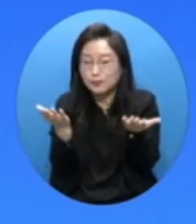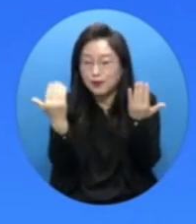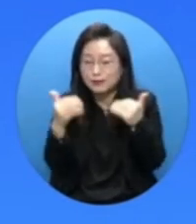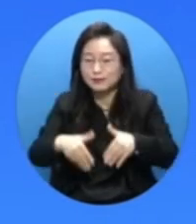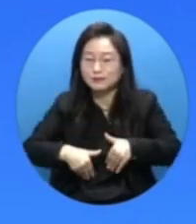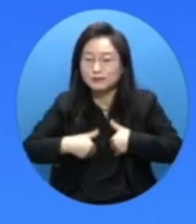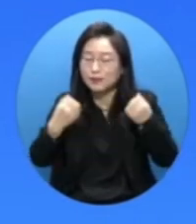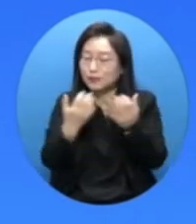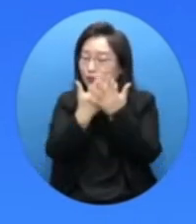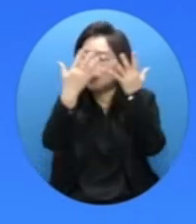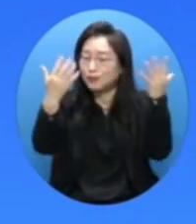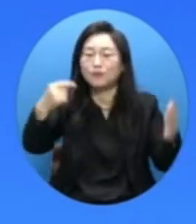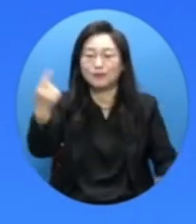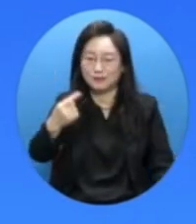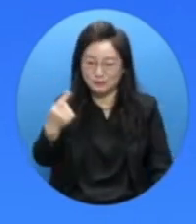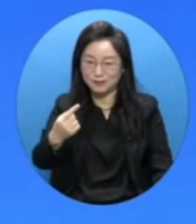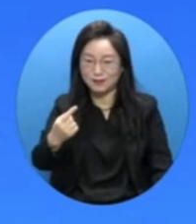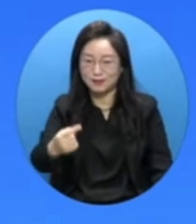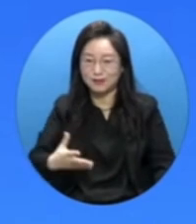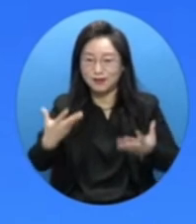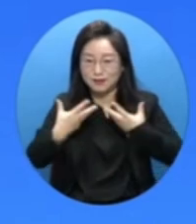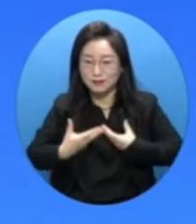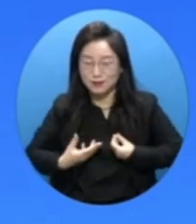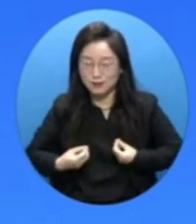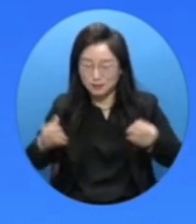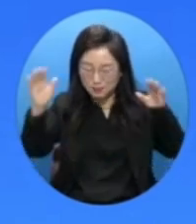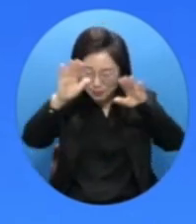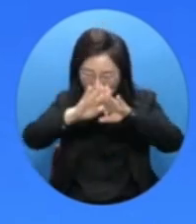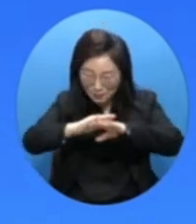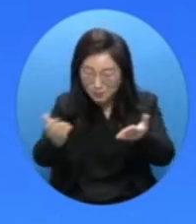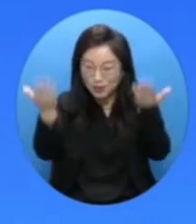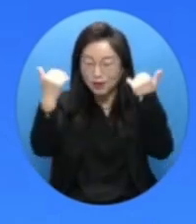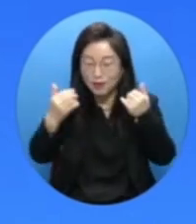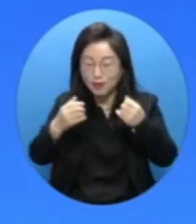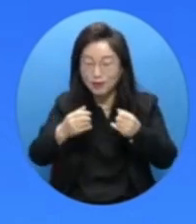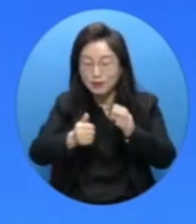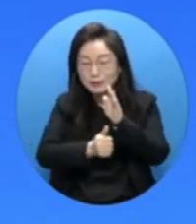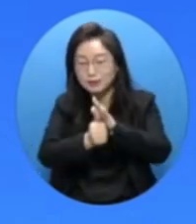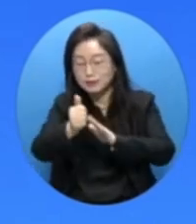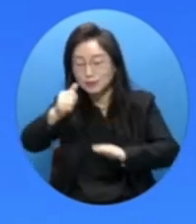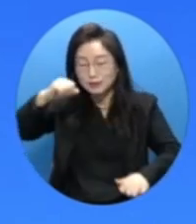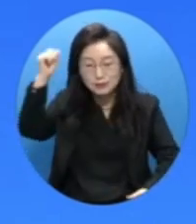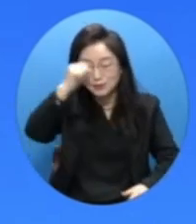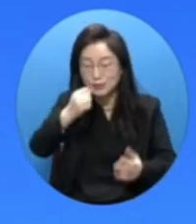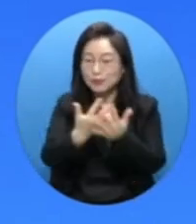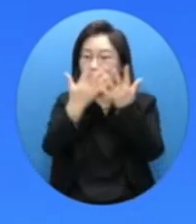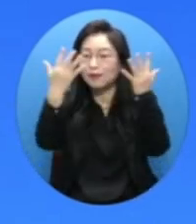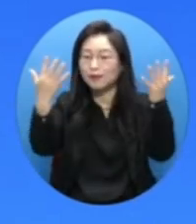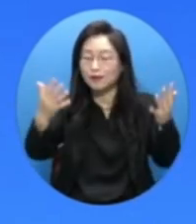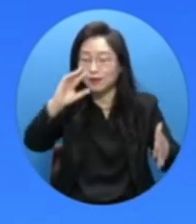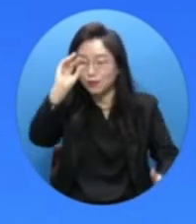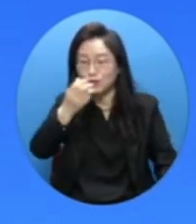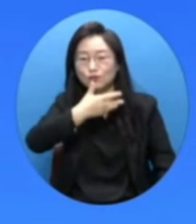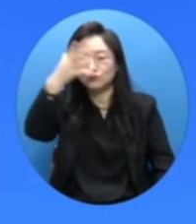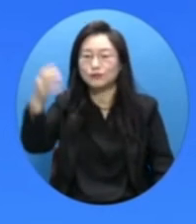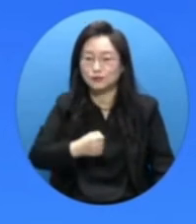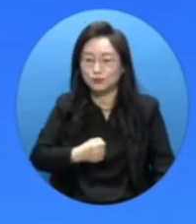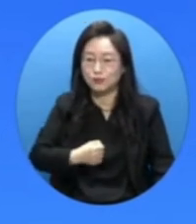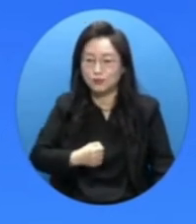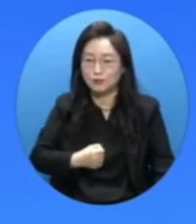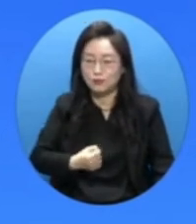봄이 밝았습니다 절망이 밤이 지나고 희망의 새벽에 밝았습니다 이제 거룩한 꿈을 품고 믿음으로